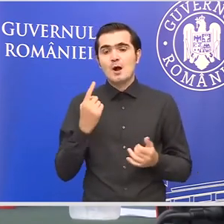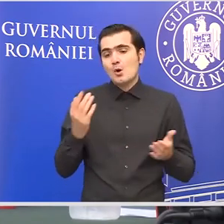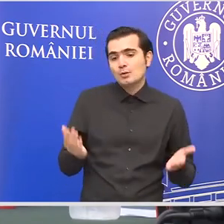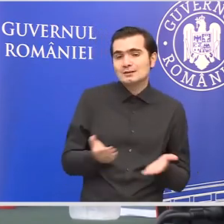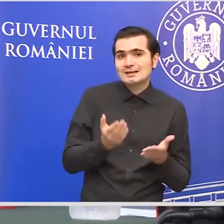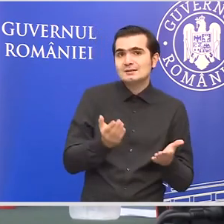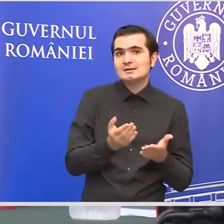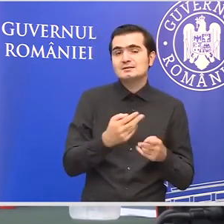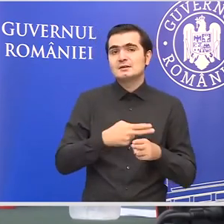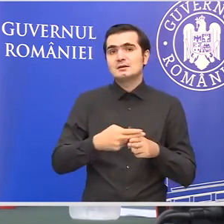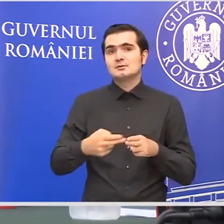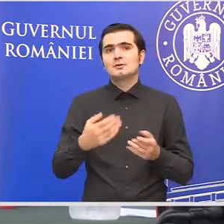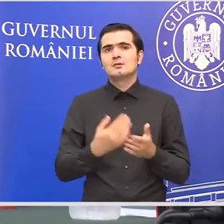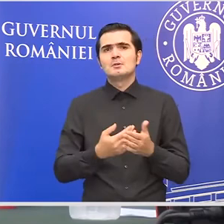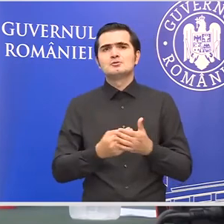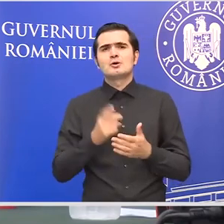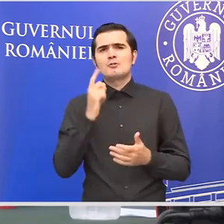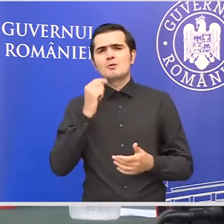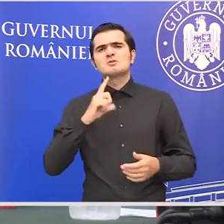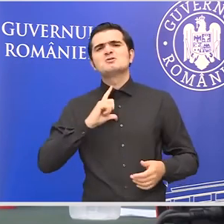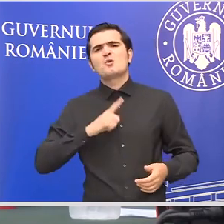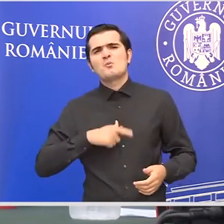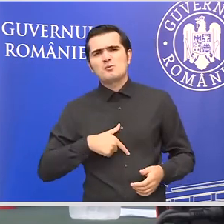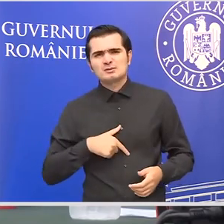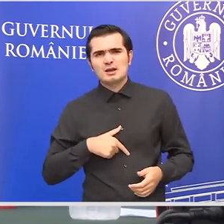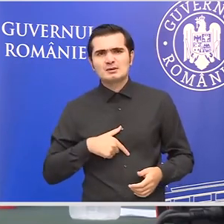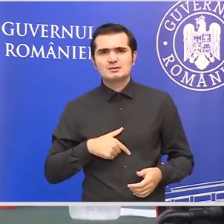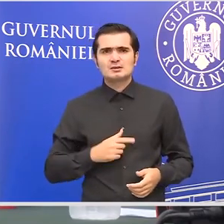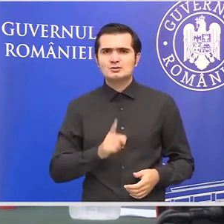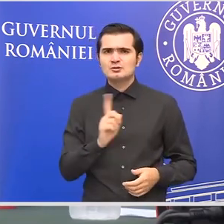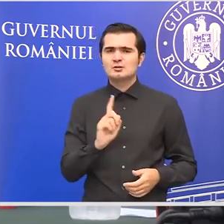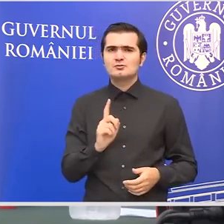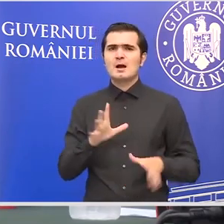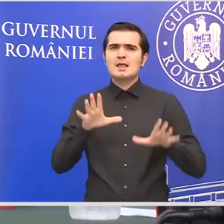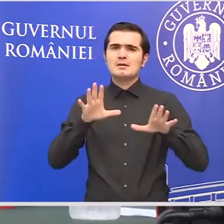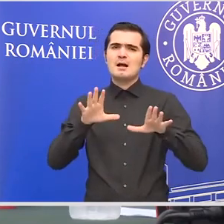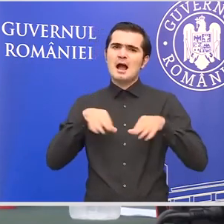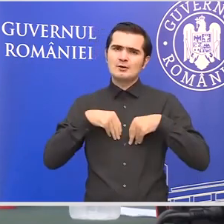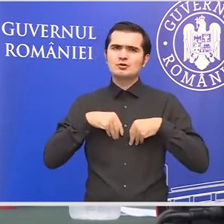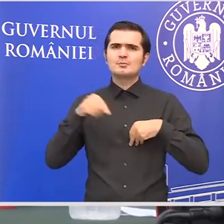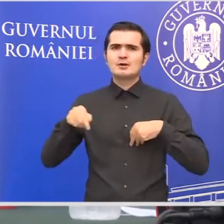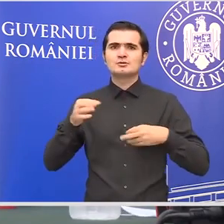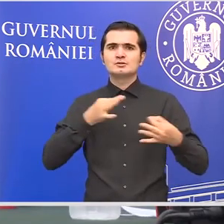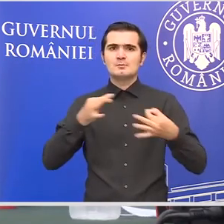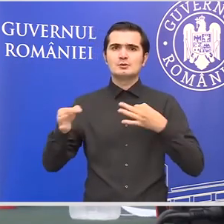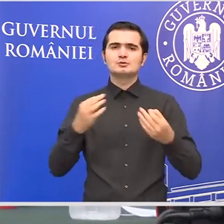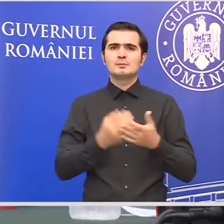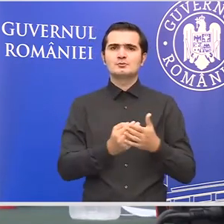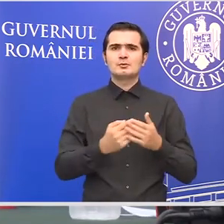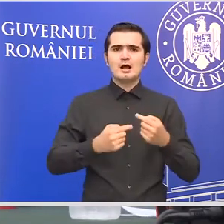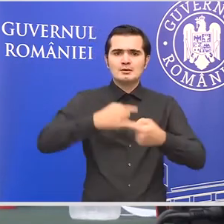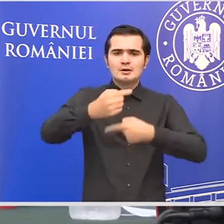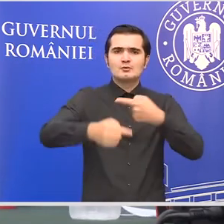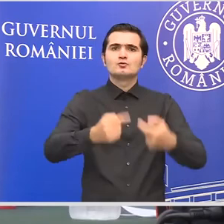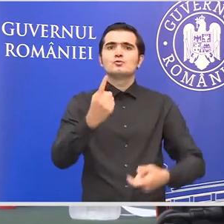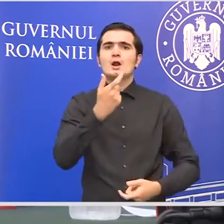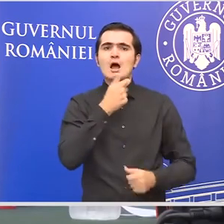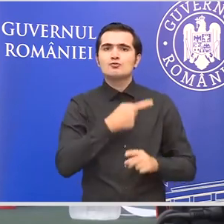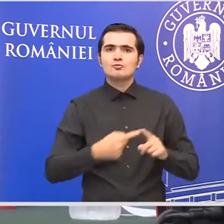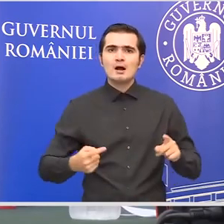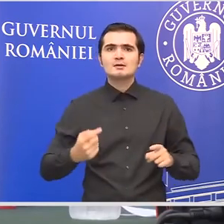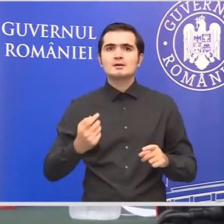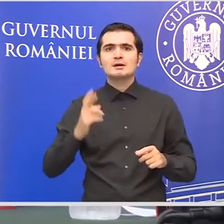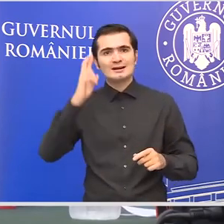naturală, firească, de oboseală și de scăderea aderenței la aceste măsuri. Avem un an și jumătate de când trebuie să respectăm